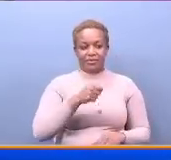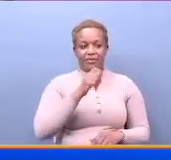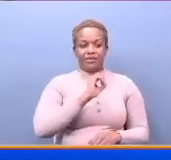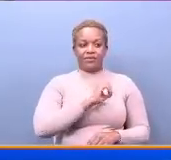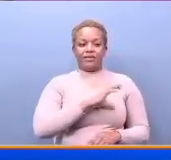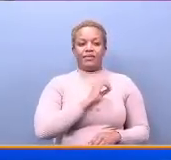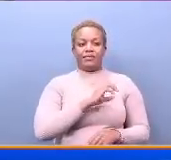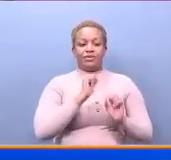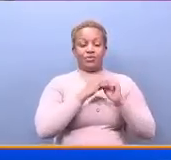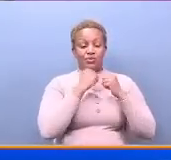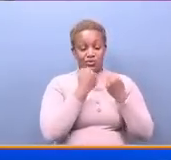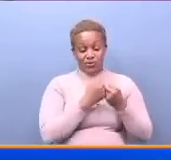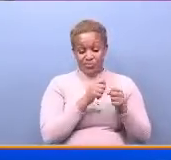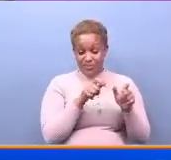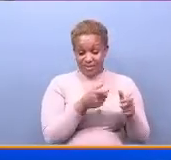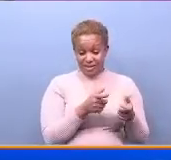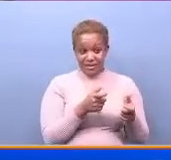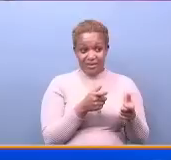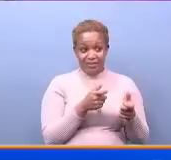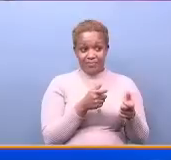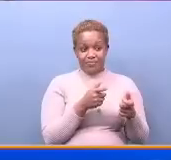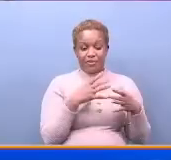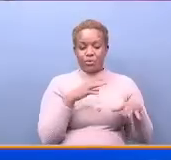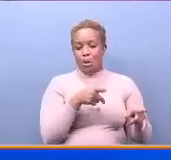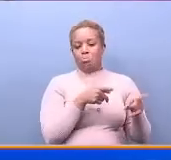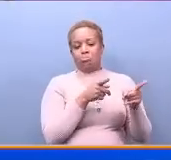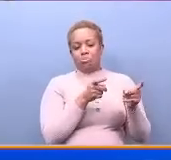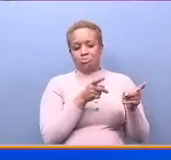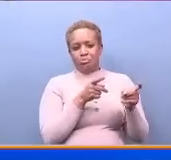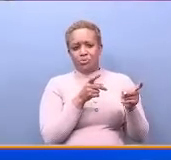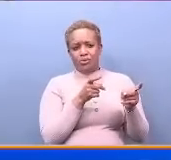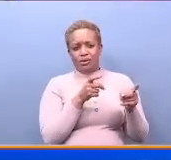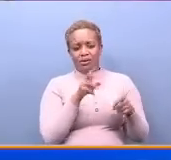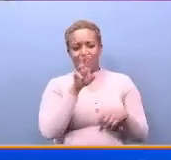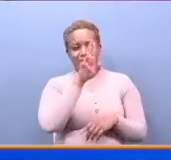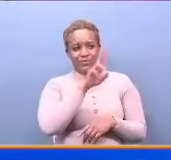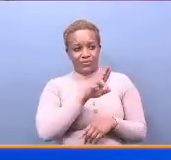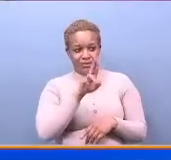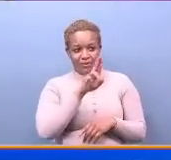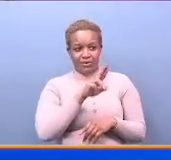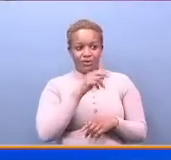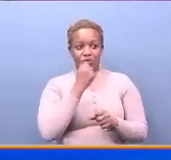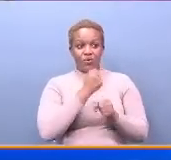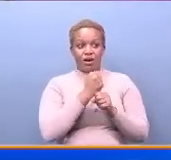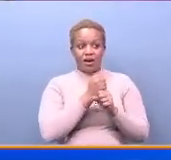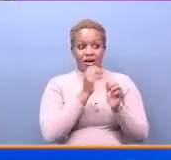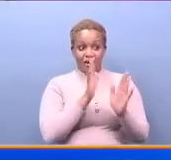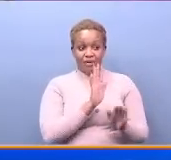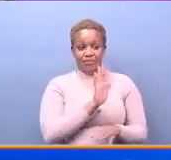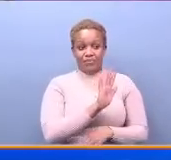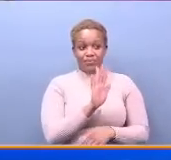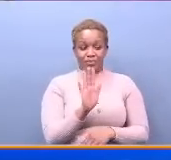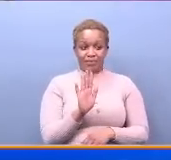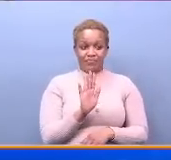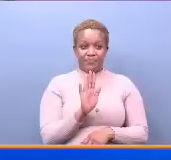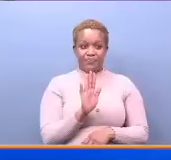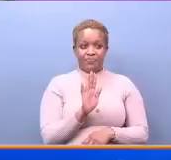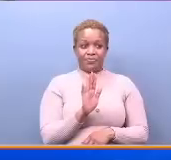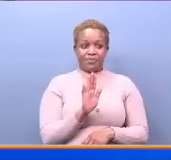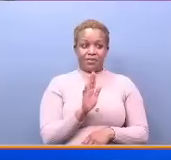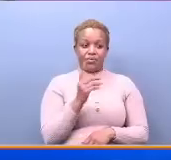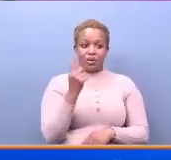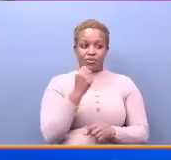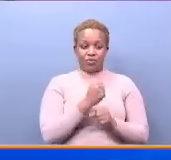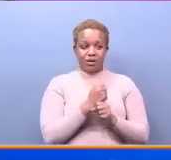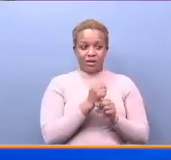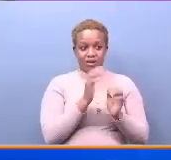media. Kila mbele na siri kina nani walikuwa na mu-attack. Akatumia mpaka mfanyakazi wake mmoja. Na hiyo nimeweka kwa kesi zangu. Mfanyakazi wake